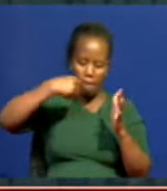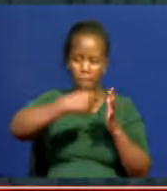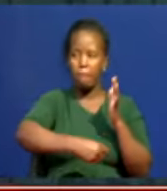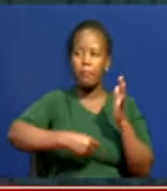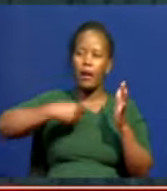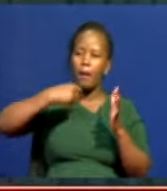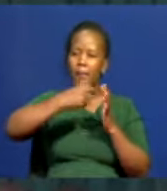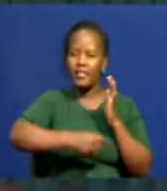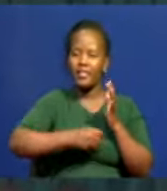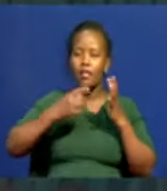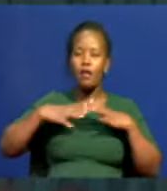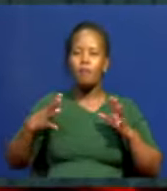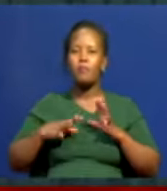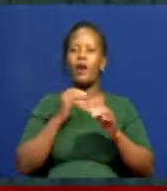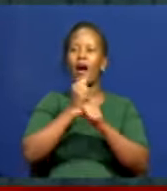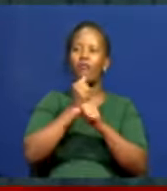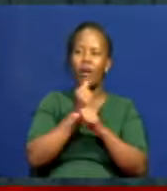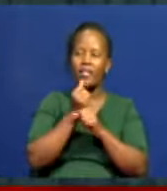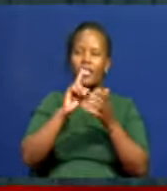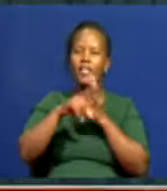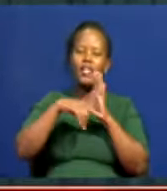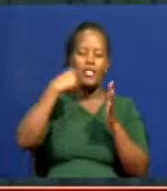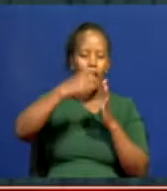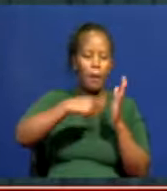machine imeuzwa. Mwisho